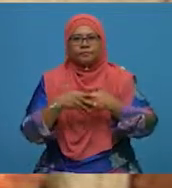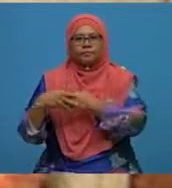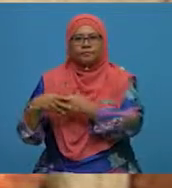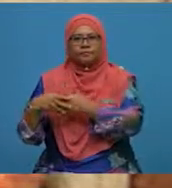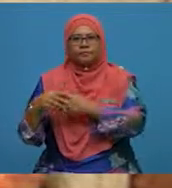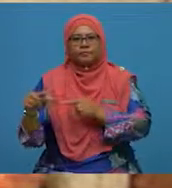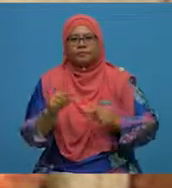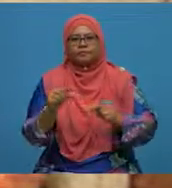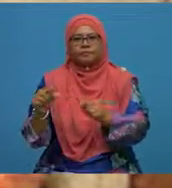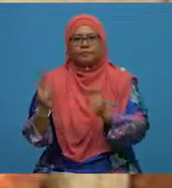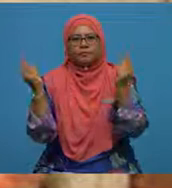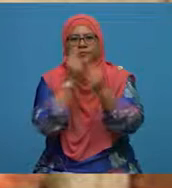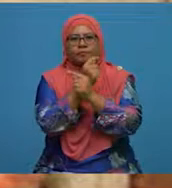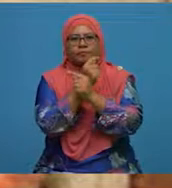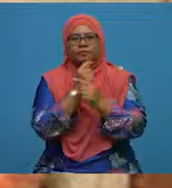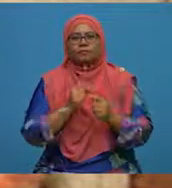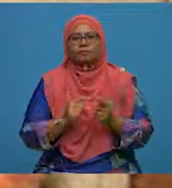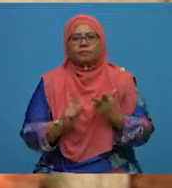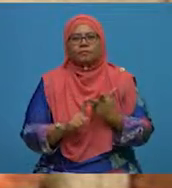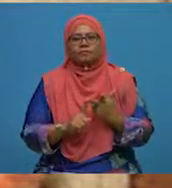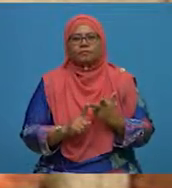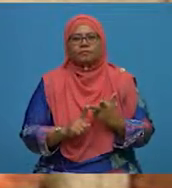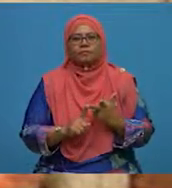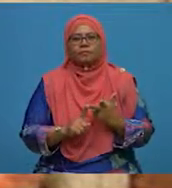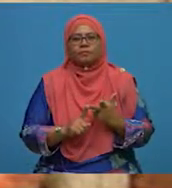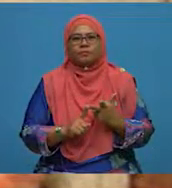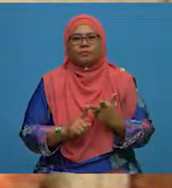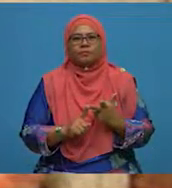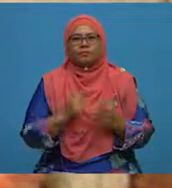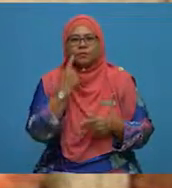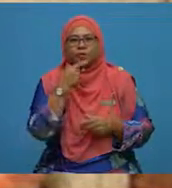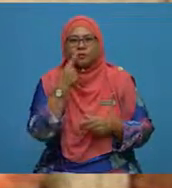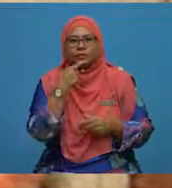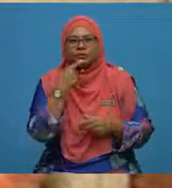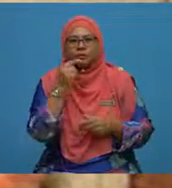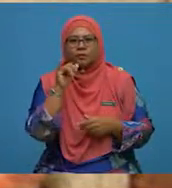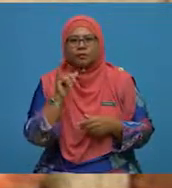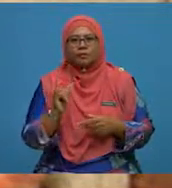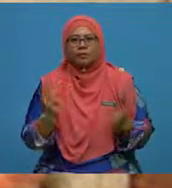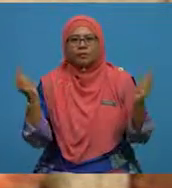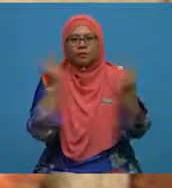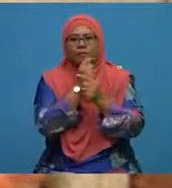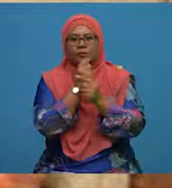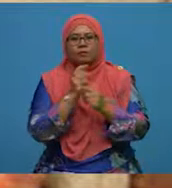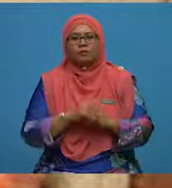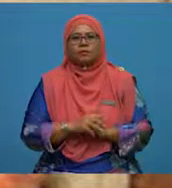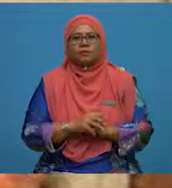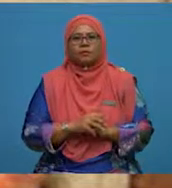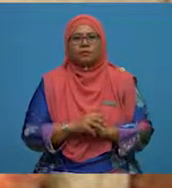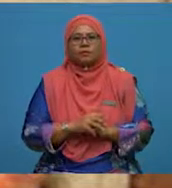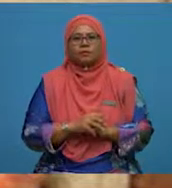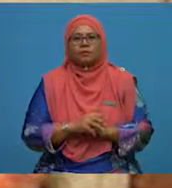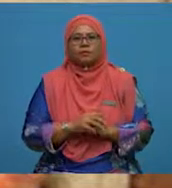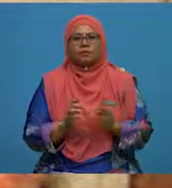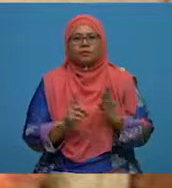gerakan penentangan; ketiga, siapakah yang mereka tentang;